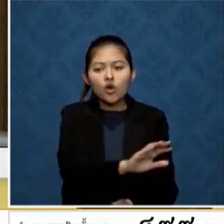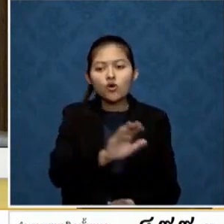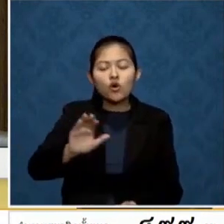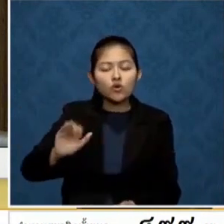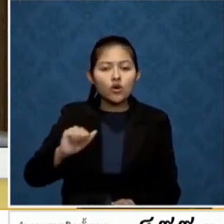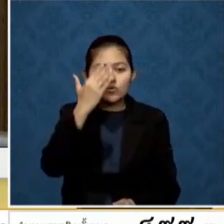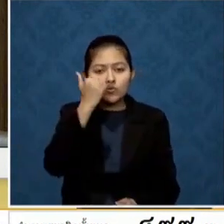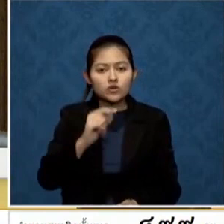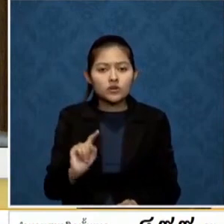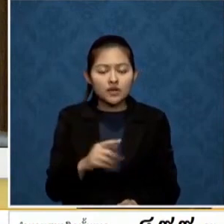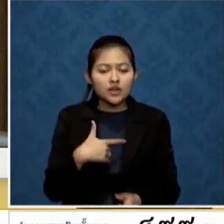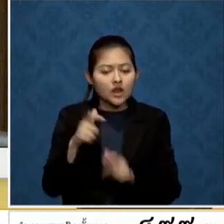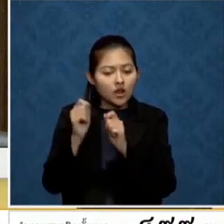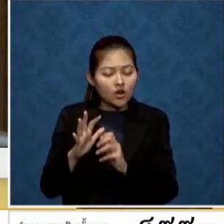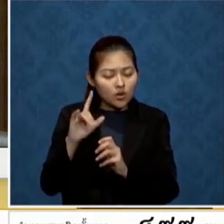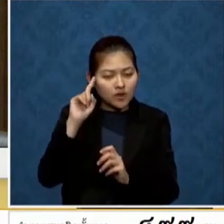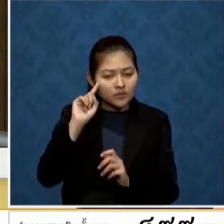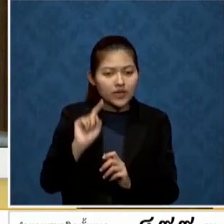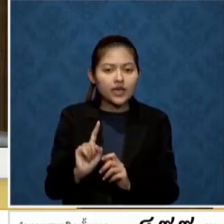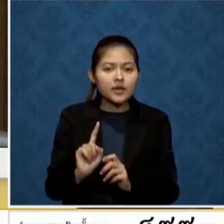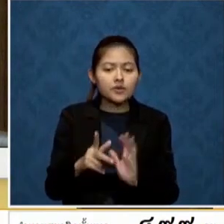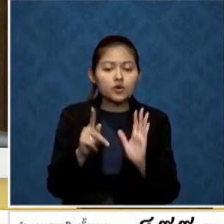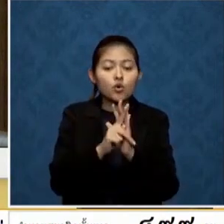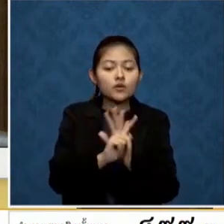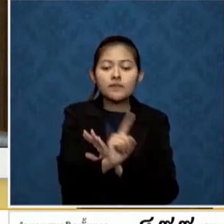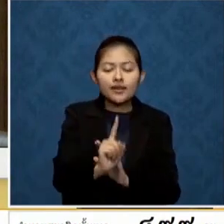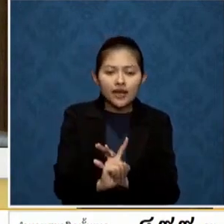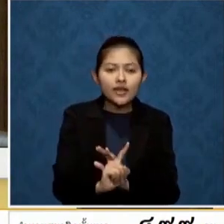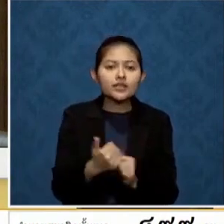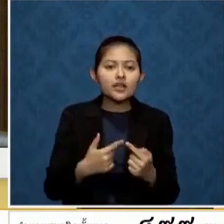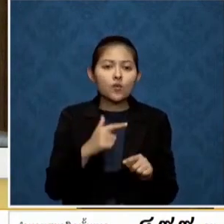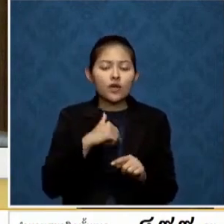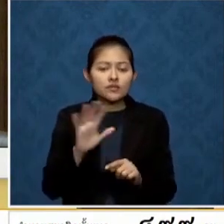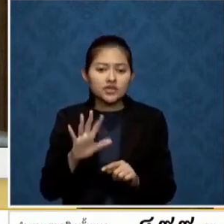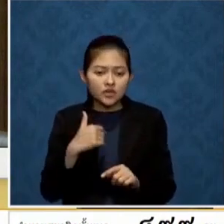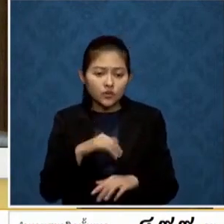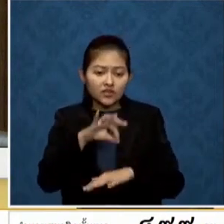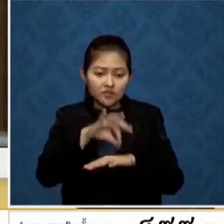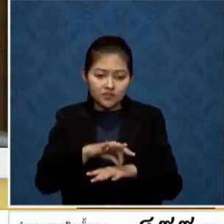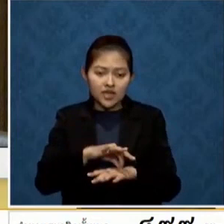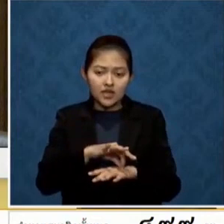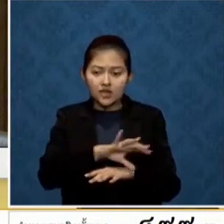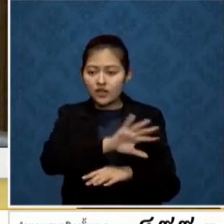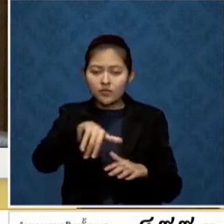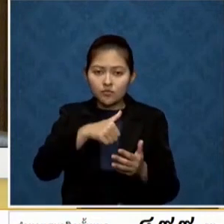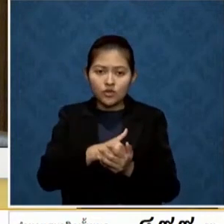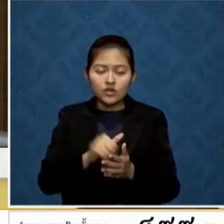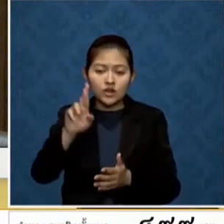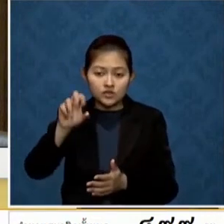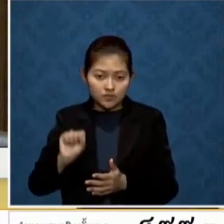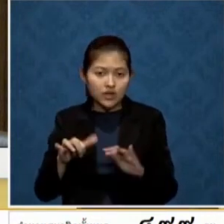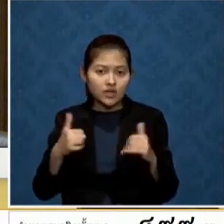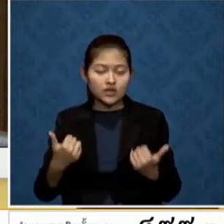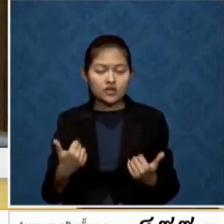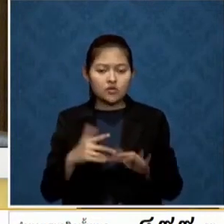เจตนารมณ์ในการออกแบบกติการอย่างนี้เป็นเช่นไรแต่ผมหวังว่าว่าท่านไม่ได้หมายความว่าทุกตำแหน่งที่เกี่ยวข้องกับสภาแห่งนี้นั้น